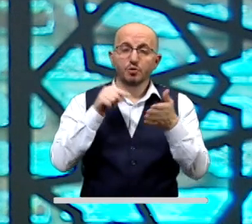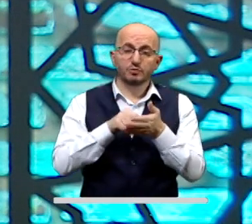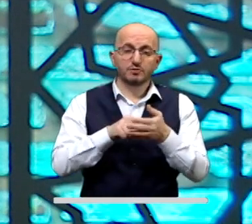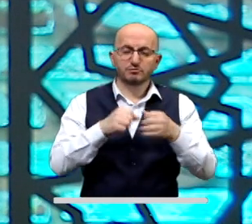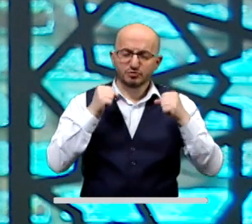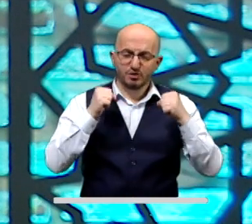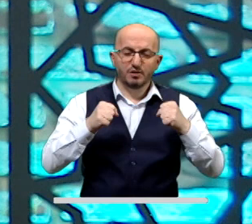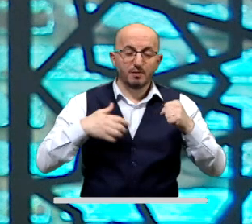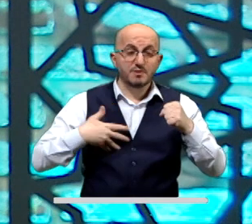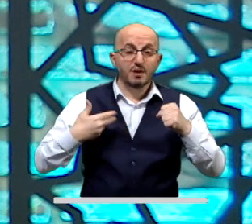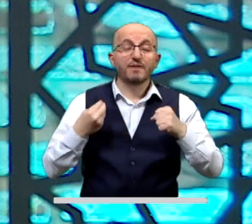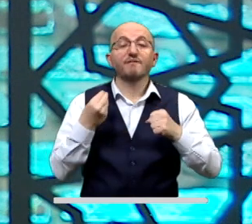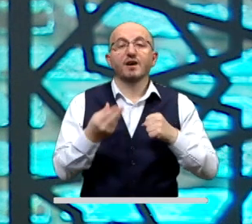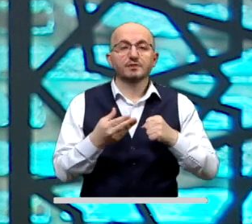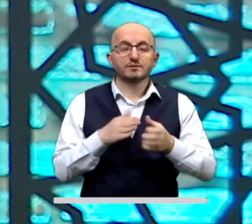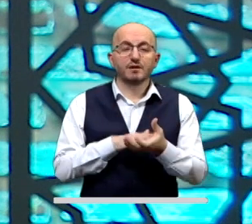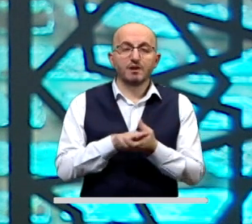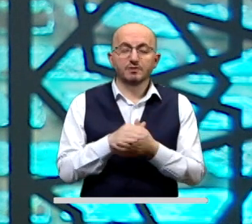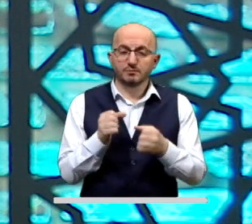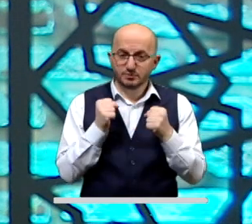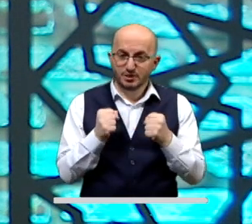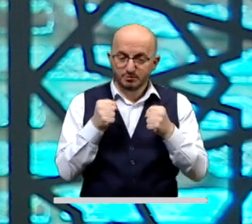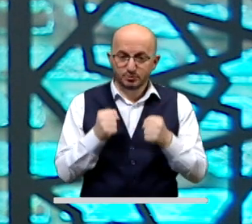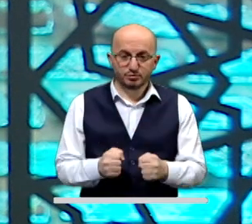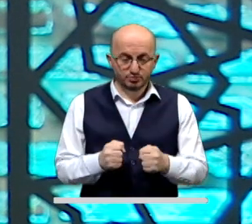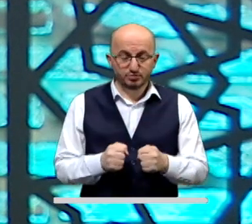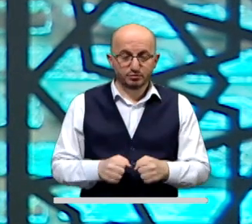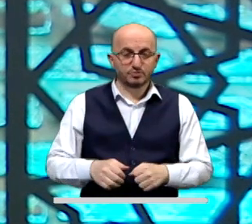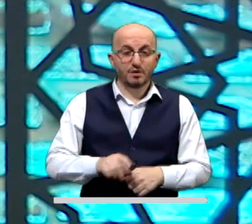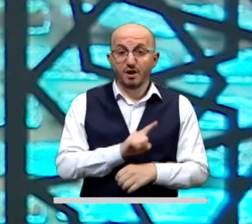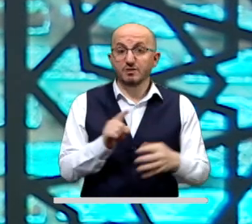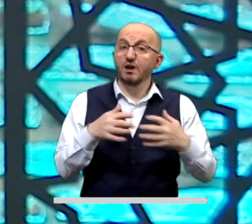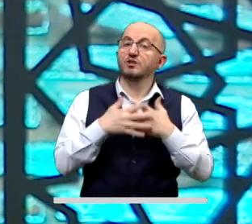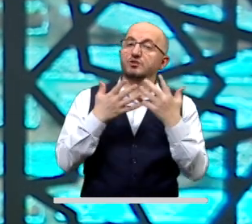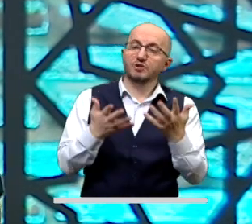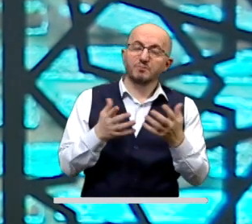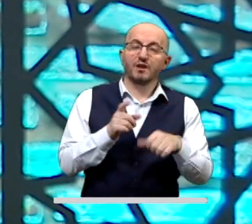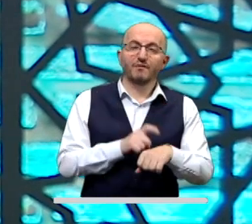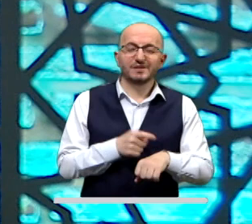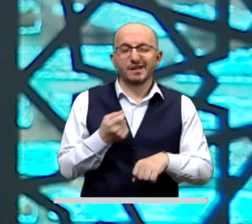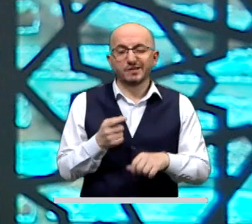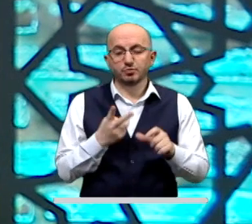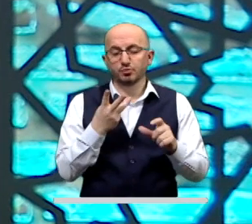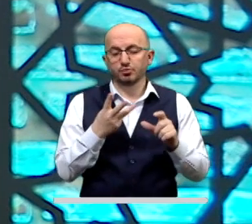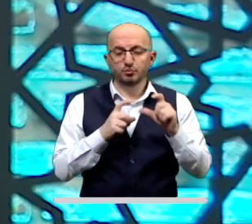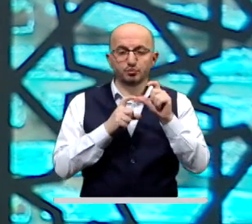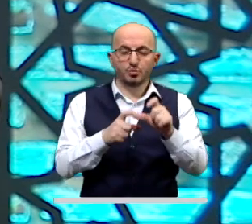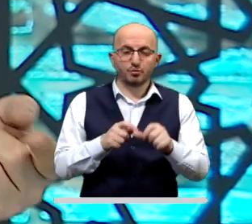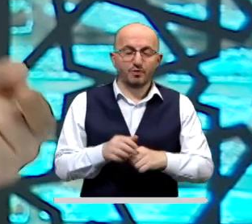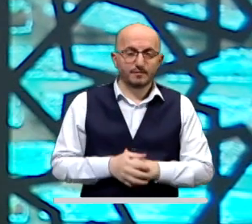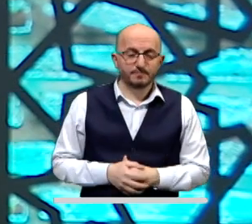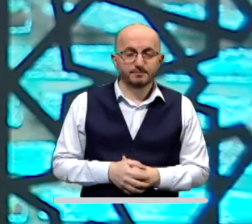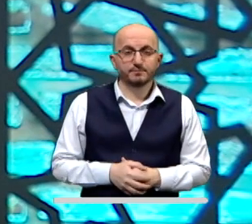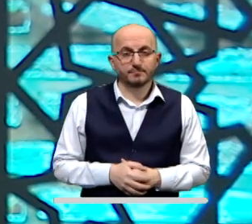bir irade versin kırmızı sabit tutsun antalya'ımıza Selam ediyoruz Hayırlı akşamlar vakitler 3 soru var hocam bir soruda Yunus